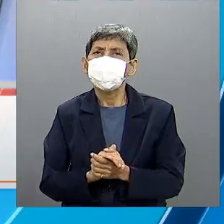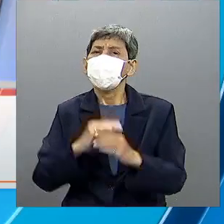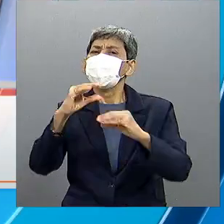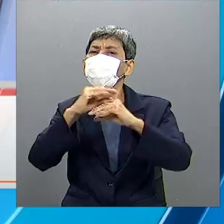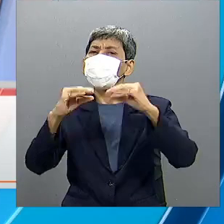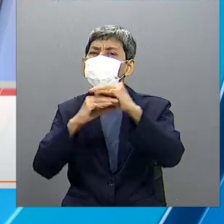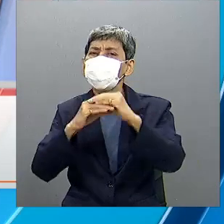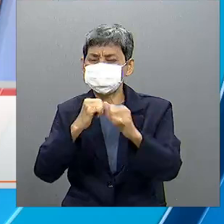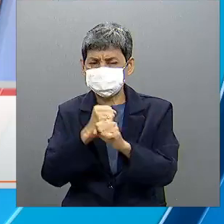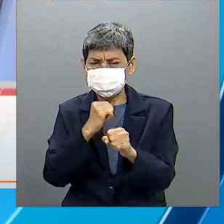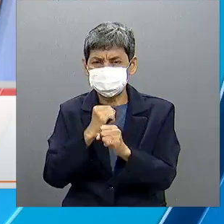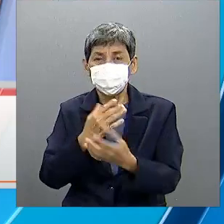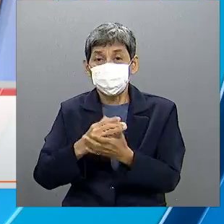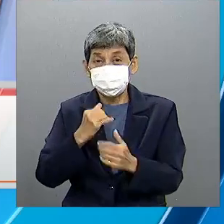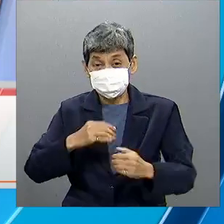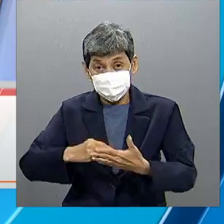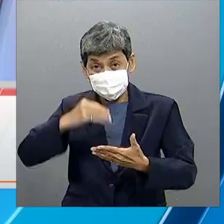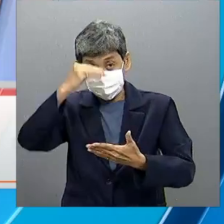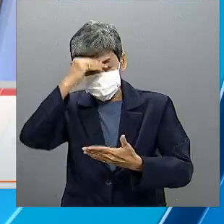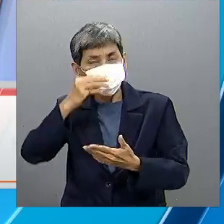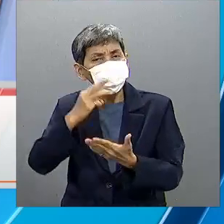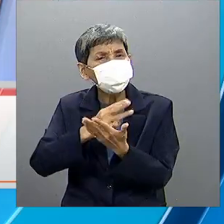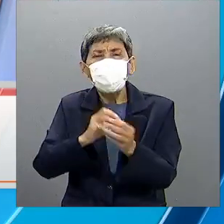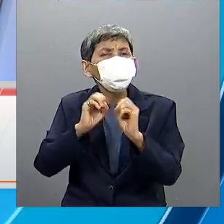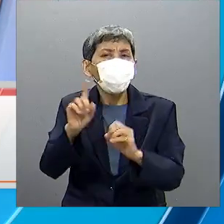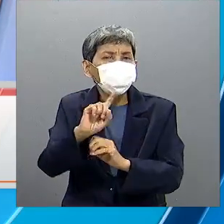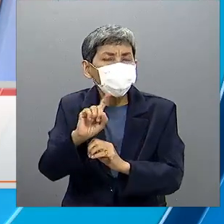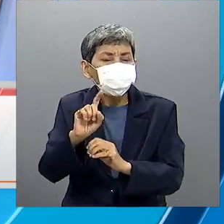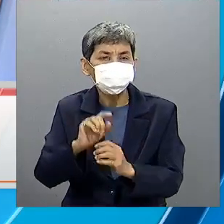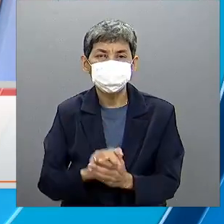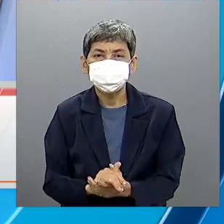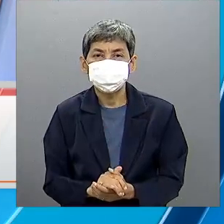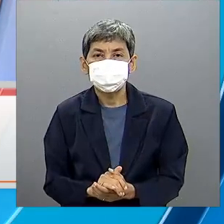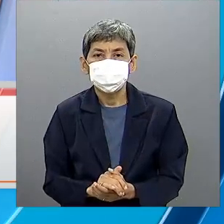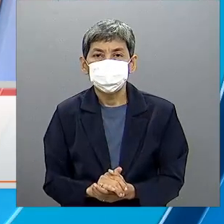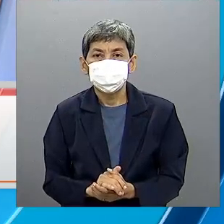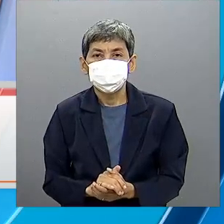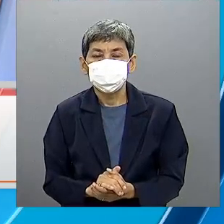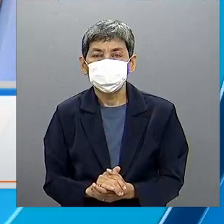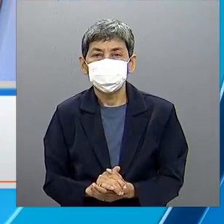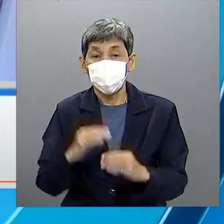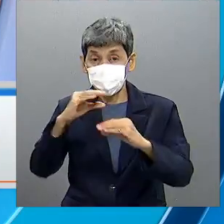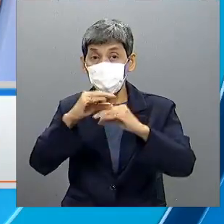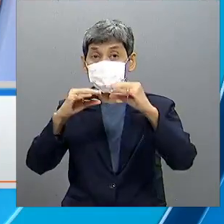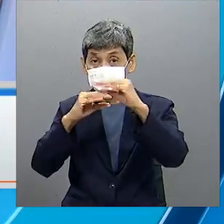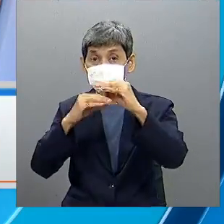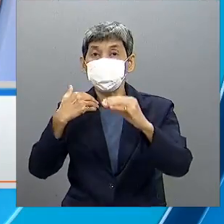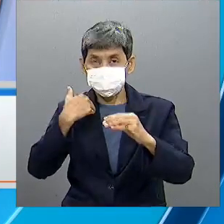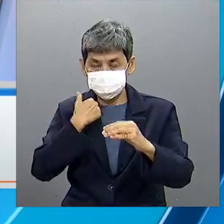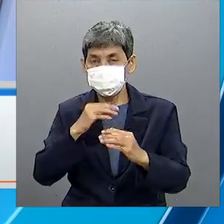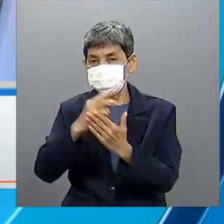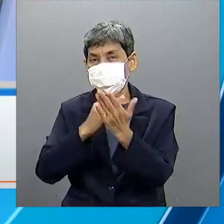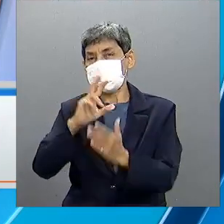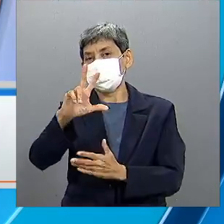ละเอียดในการสอนวิชาอะไรบ้างคะคุณปู ่ตัวโครงการยังออนไลน์ค่ะมี3วิชาวิชาแรกจะเ